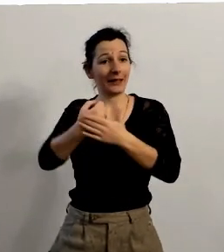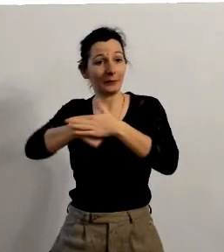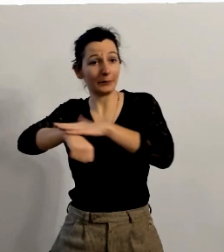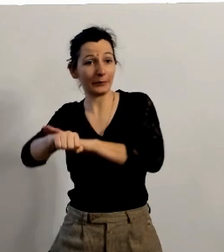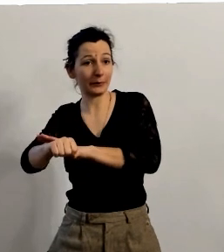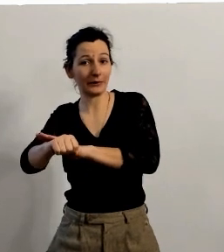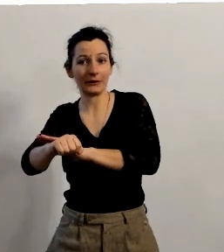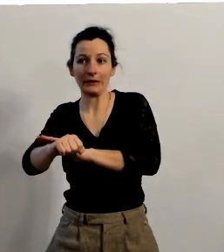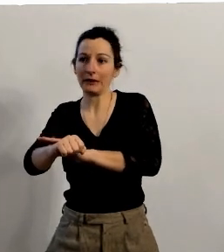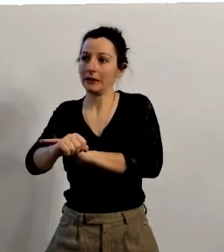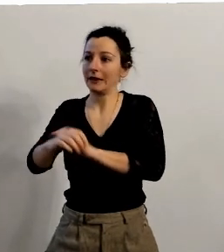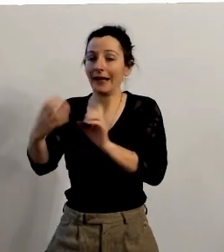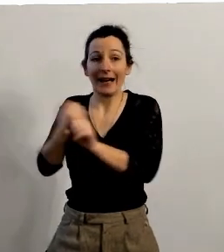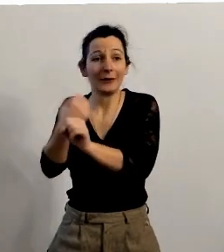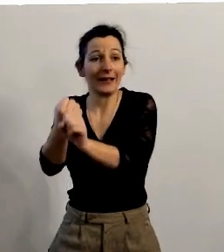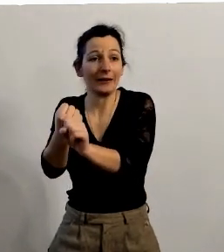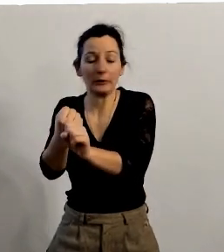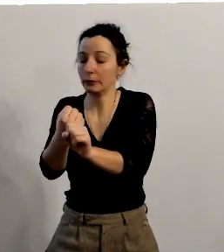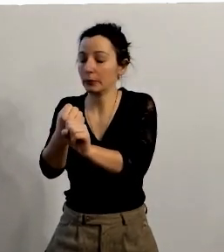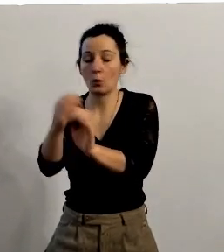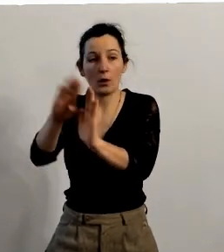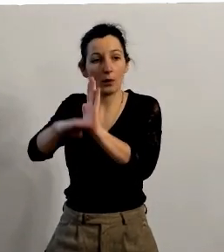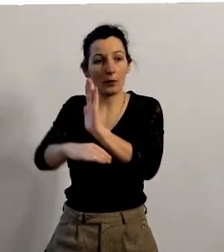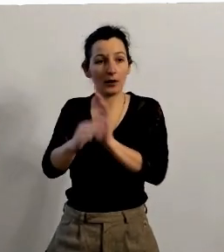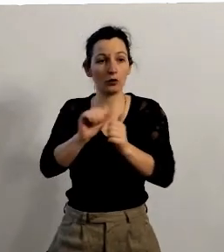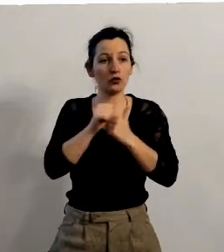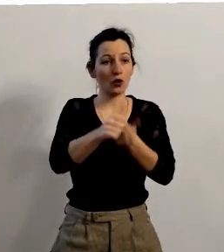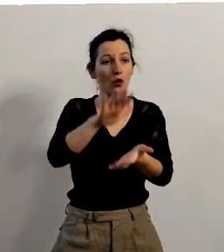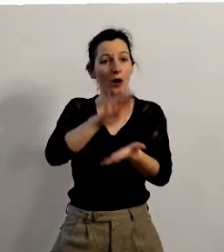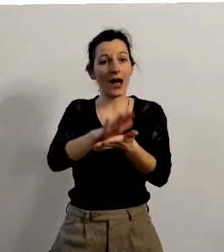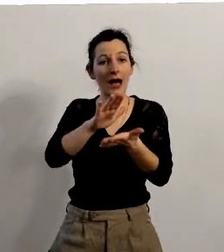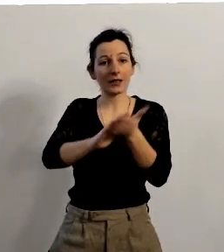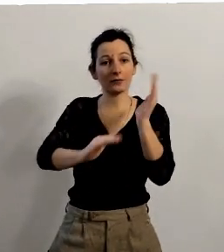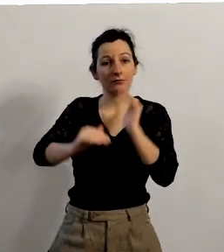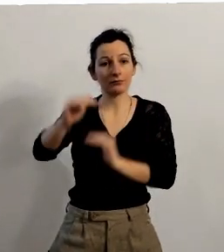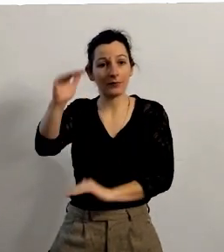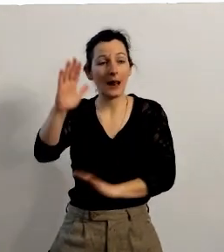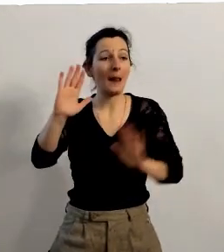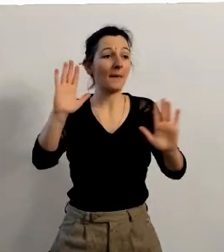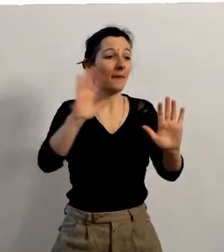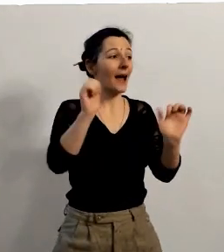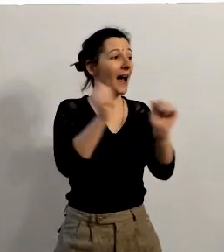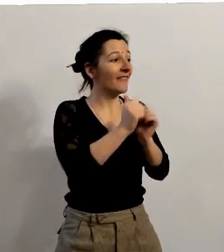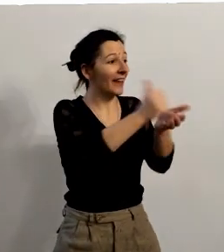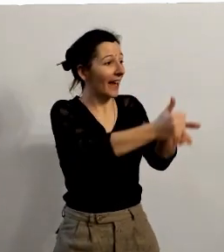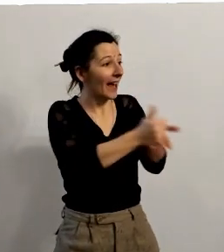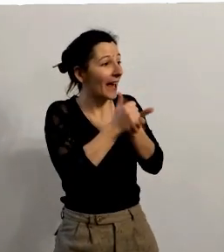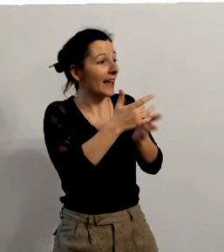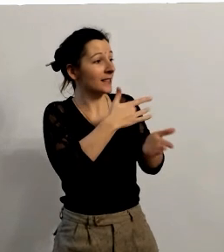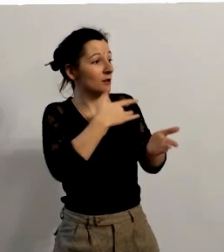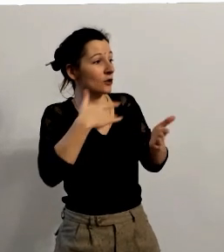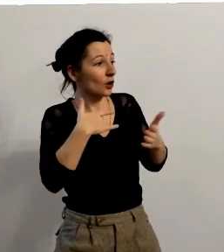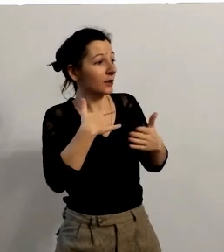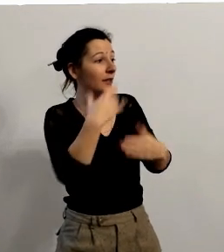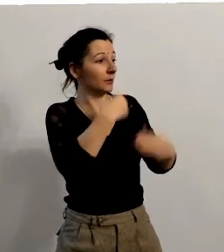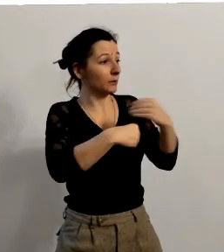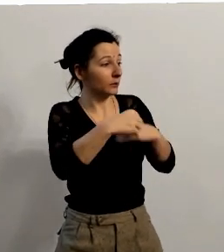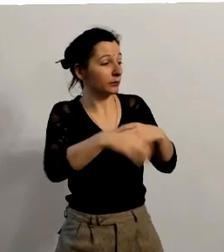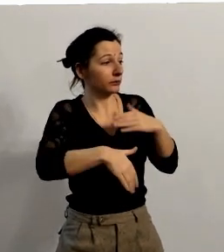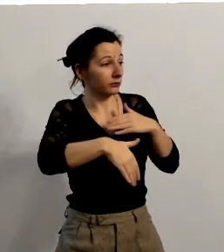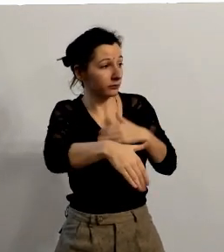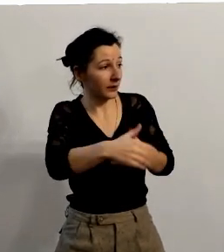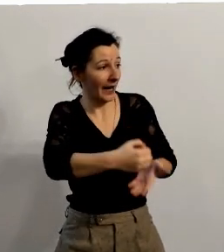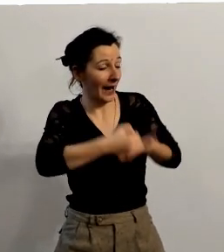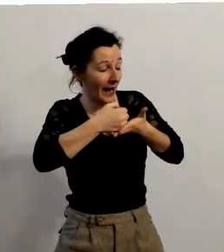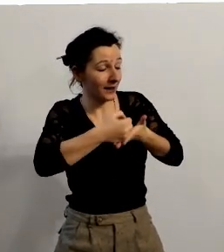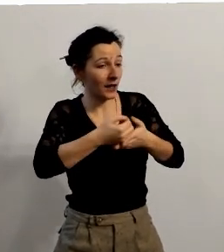seront moins performants, même en passant en aide médicale à la procréation lorsque l'âge augmente. Vous voyez, à